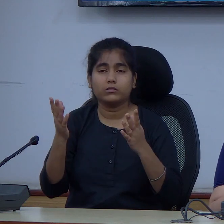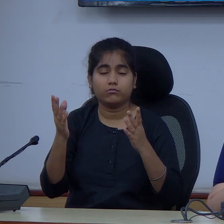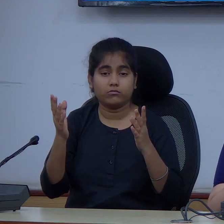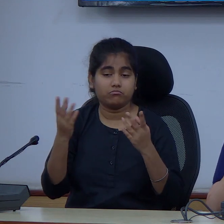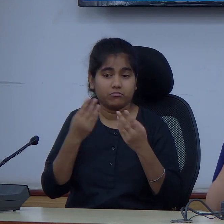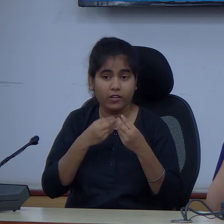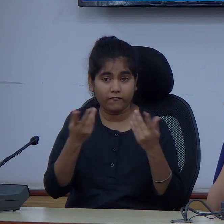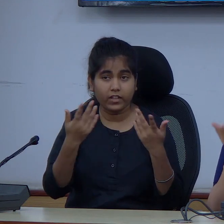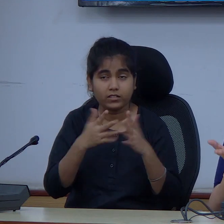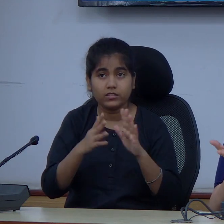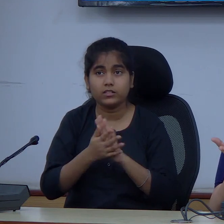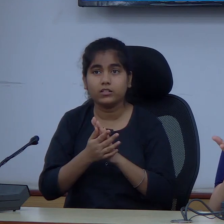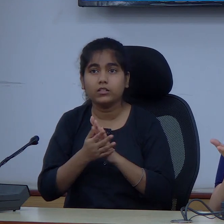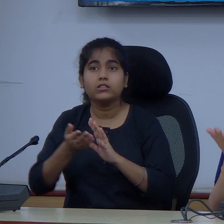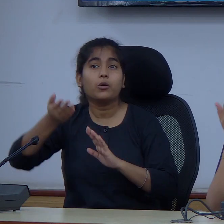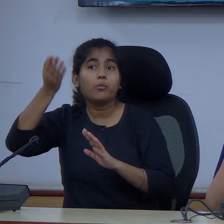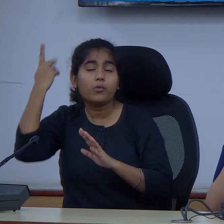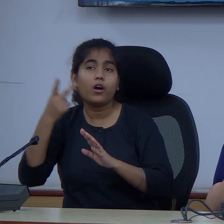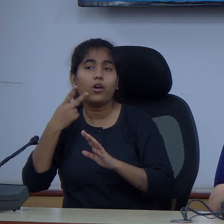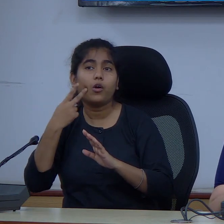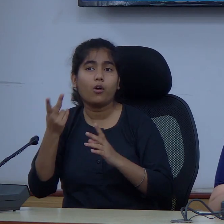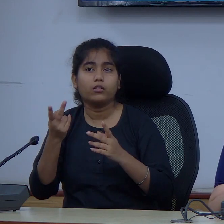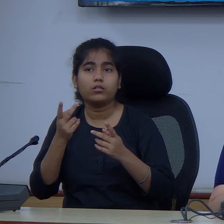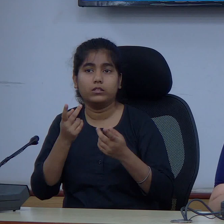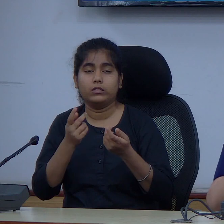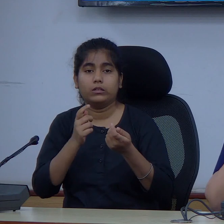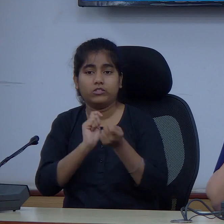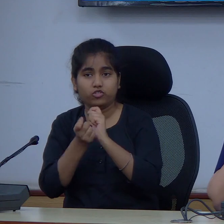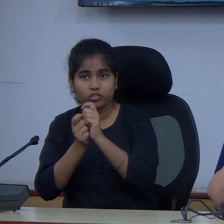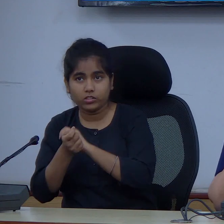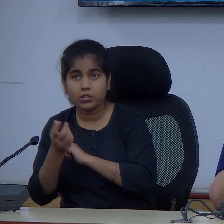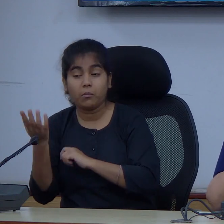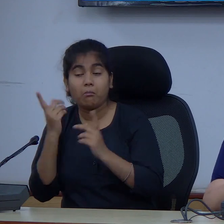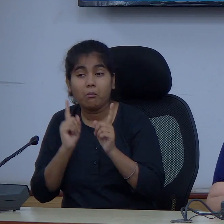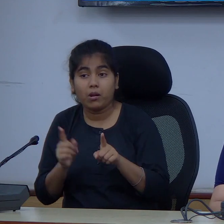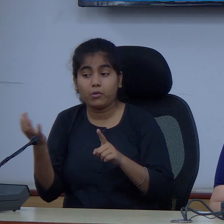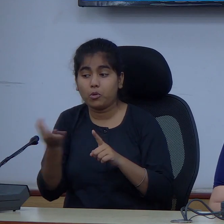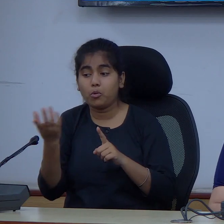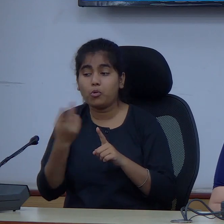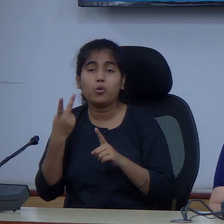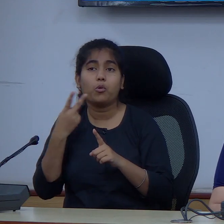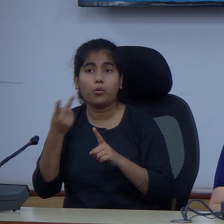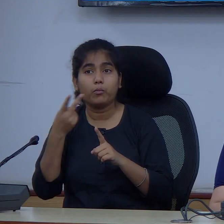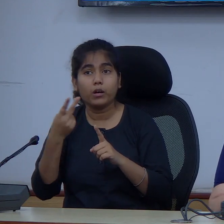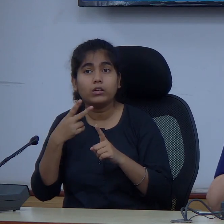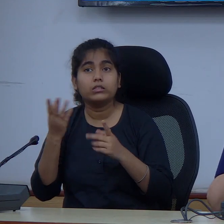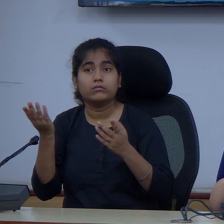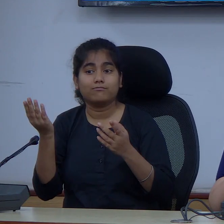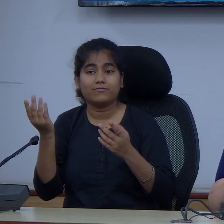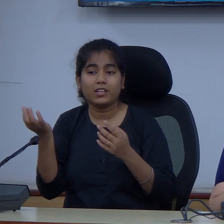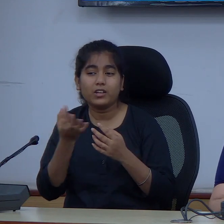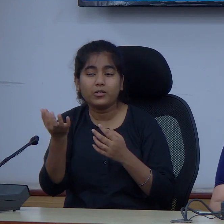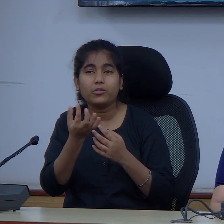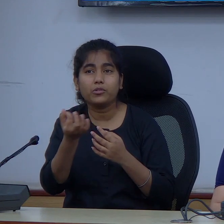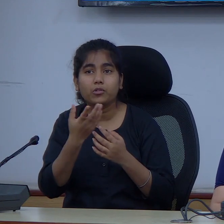हो चुकी हैं, रिसोर्स की बात है, इसलिए जब पुरानी बसें हटेंगी और उनके अंदर जो एक फोल्डेबल रैंप दिया गया है, लेकिन जब पुरानी